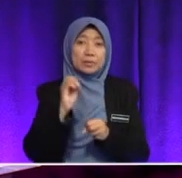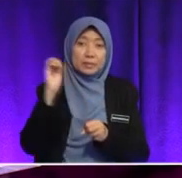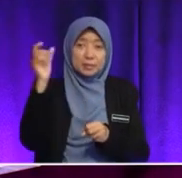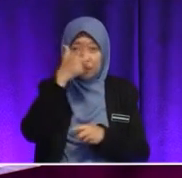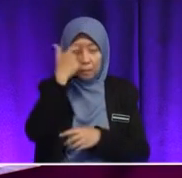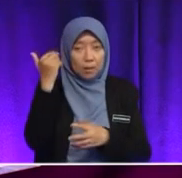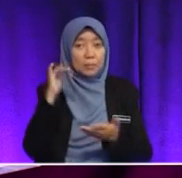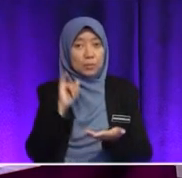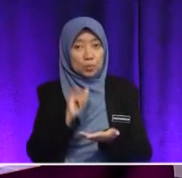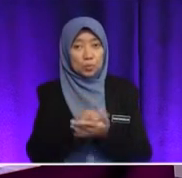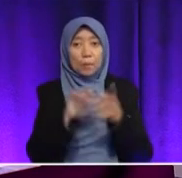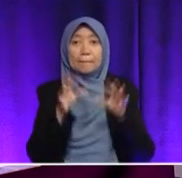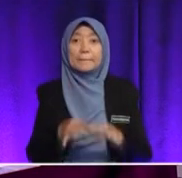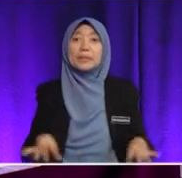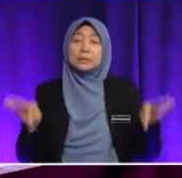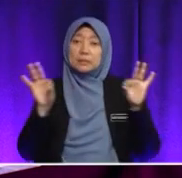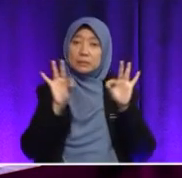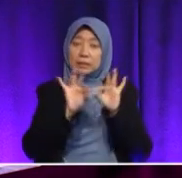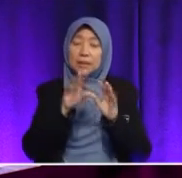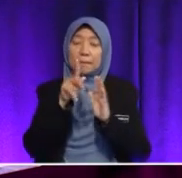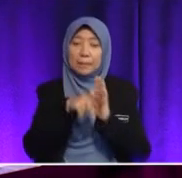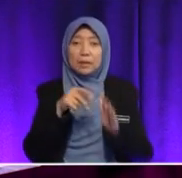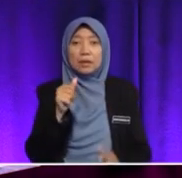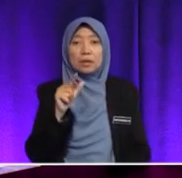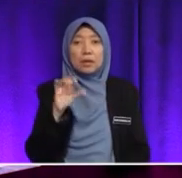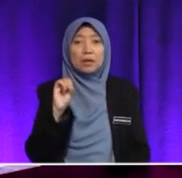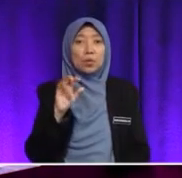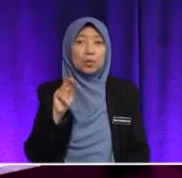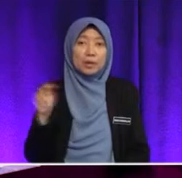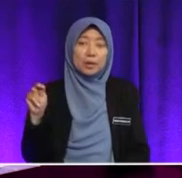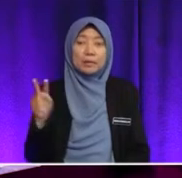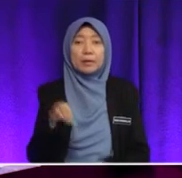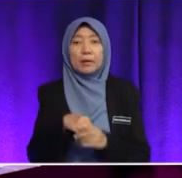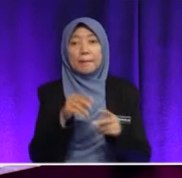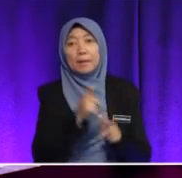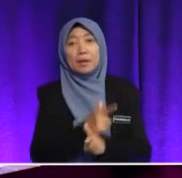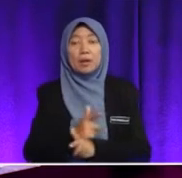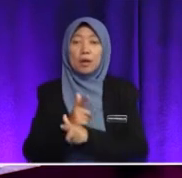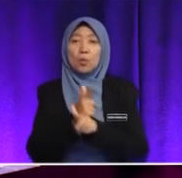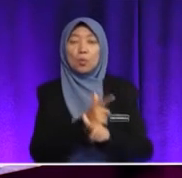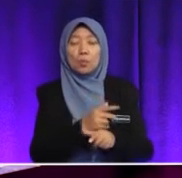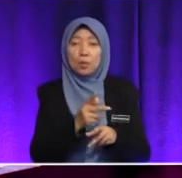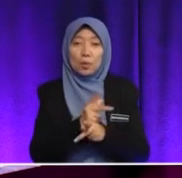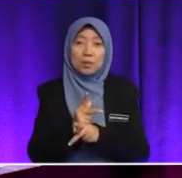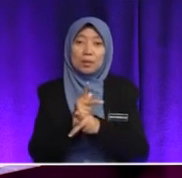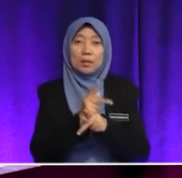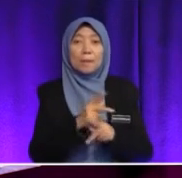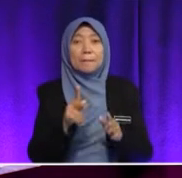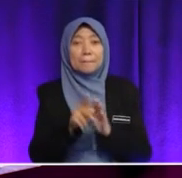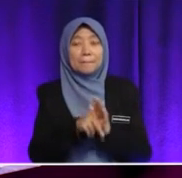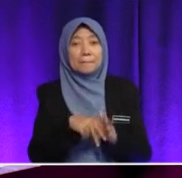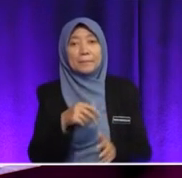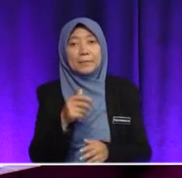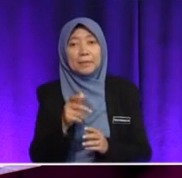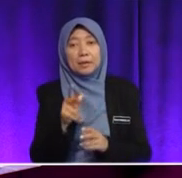itulah kepentingan yang pengalian dalam mengawal Pengaraian Itulah sebabnya kita kena tau lah